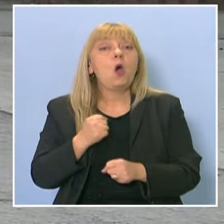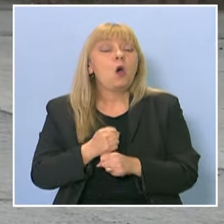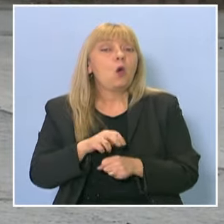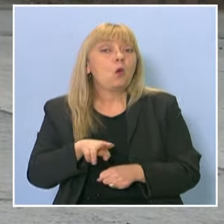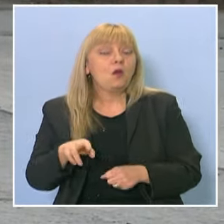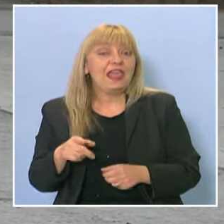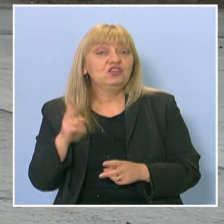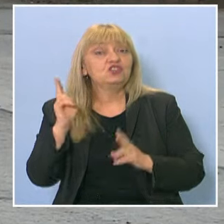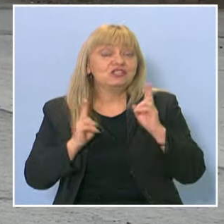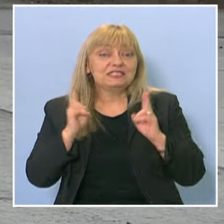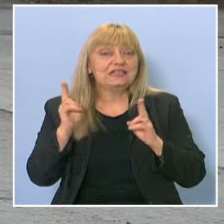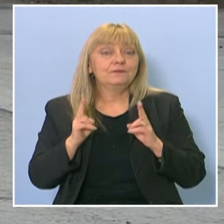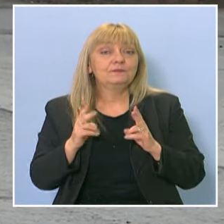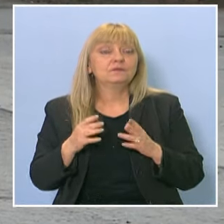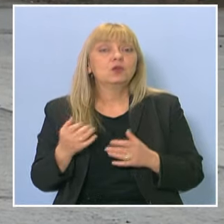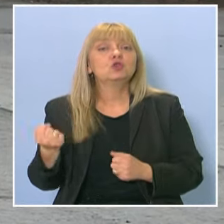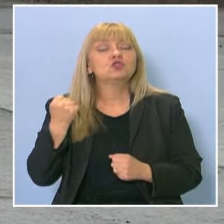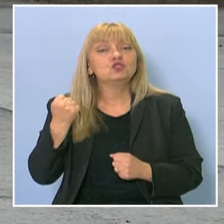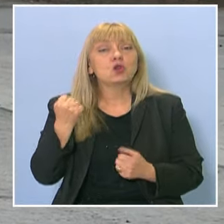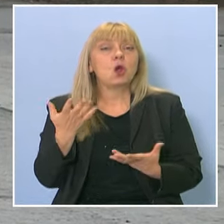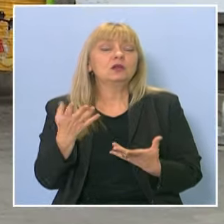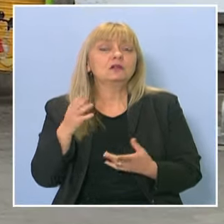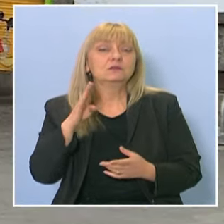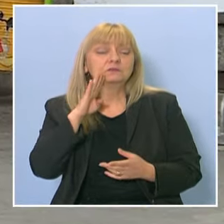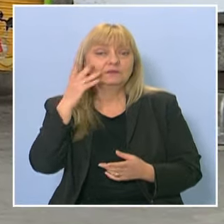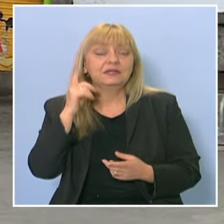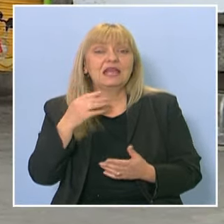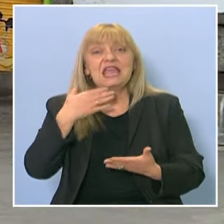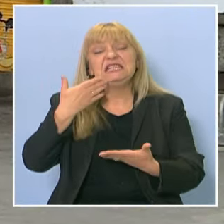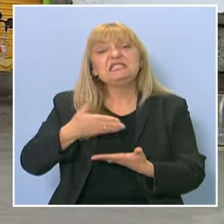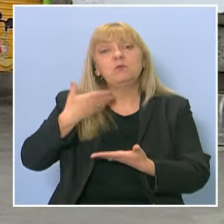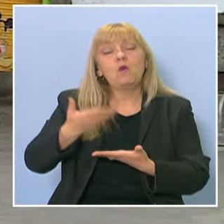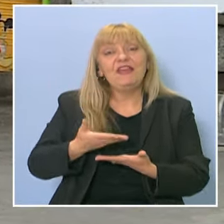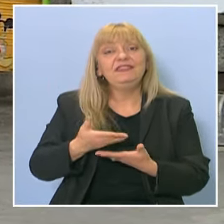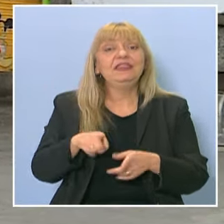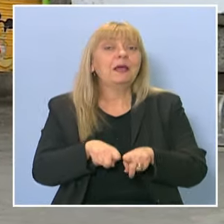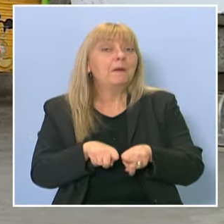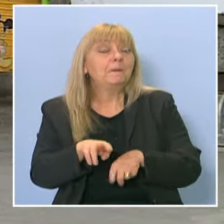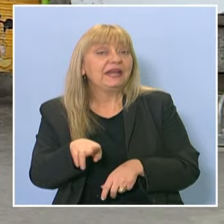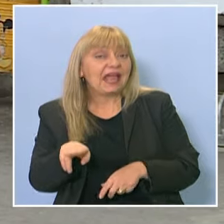по някой път строг родител, изповедник, приятел.